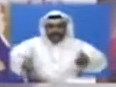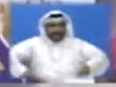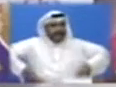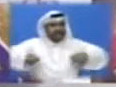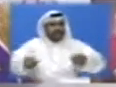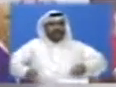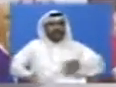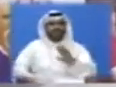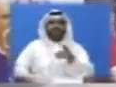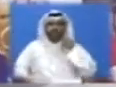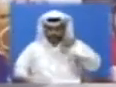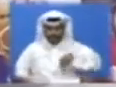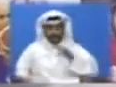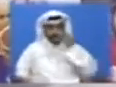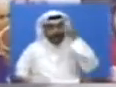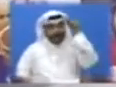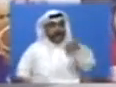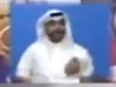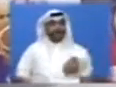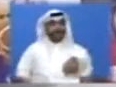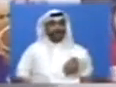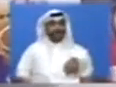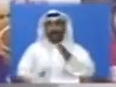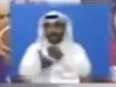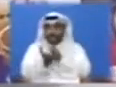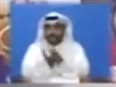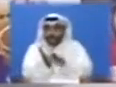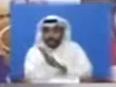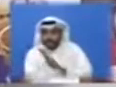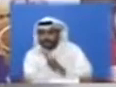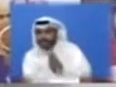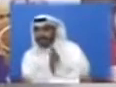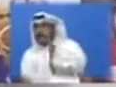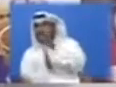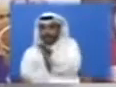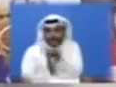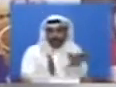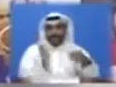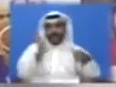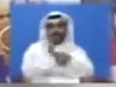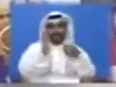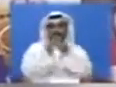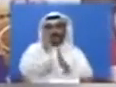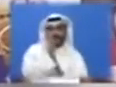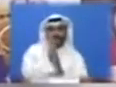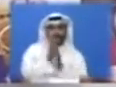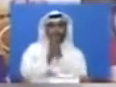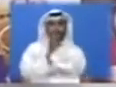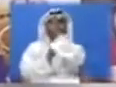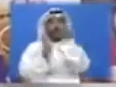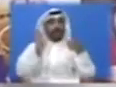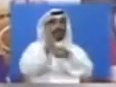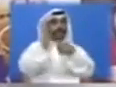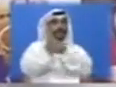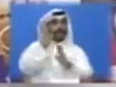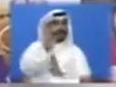الكراسي المتحركة، فهذا يجب أن يكون في ممرات لهم بالنسبة حق اللفت أو